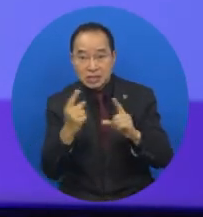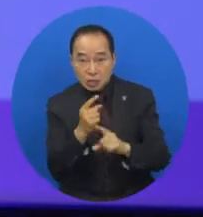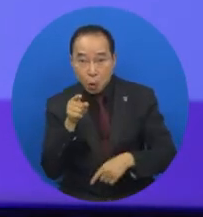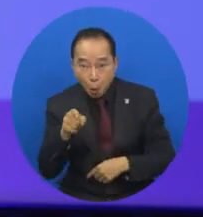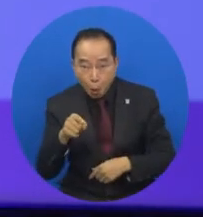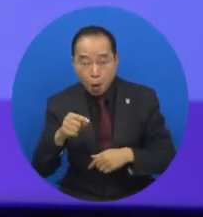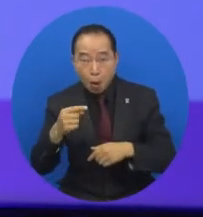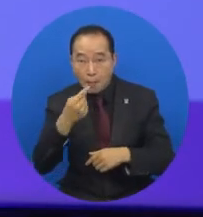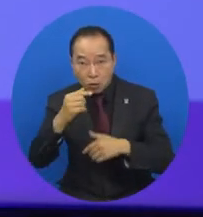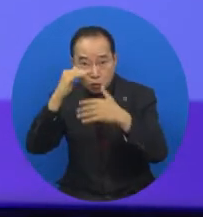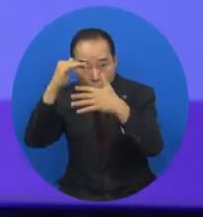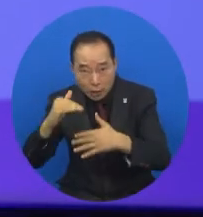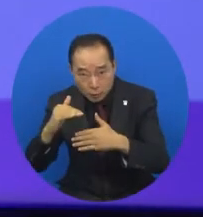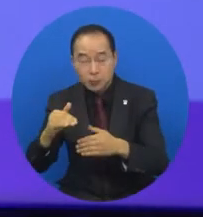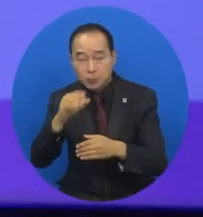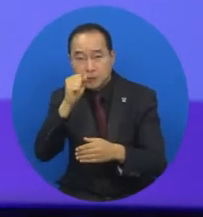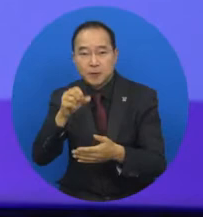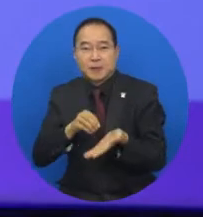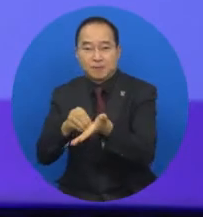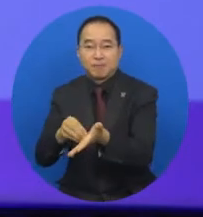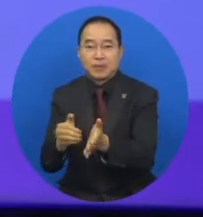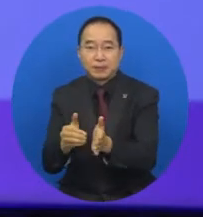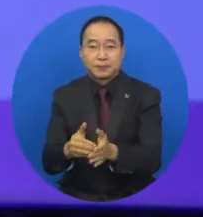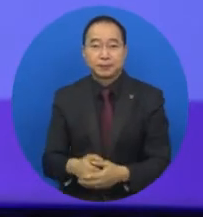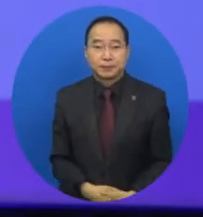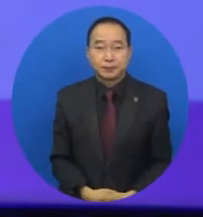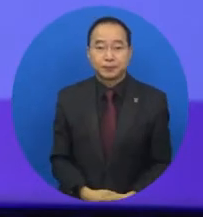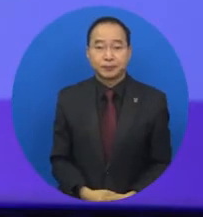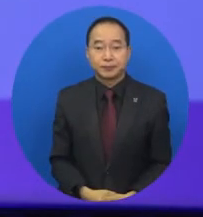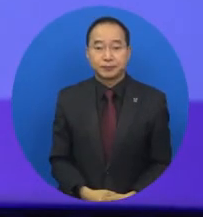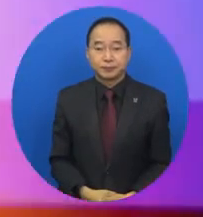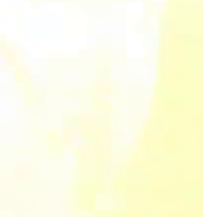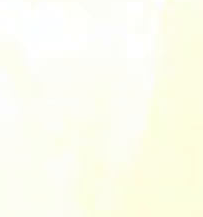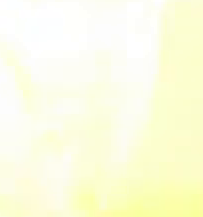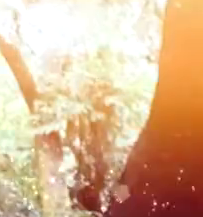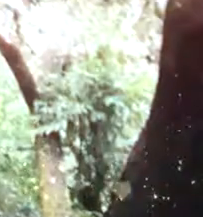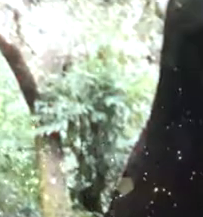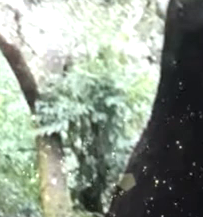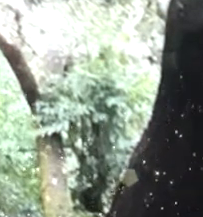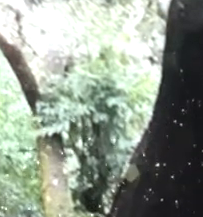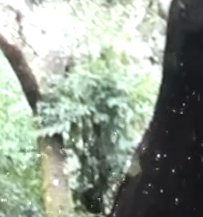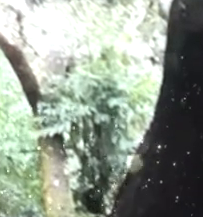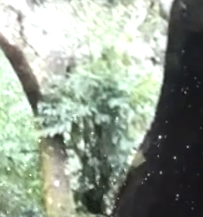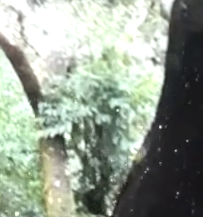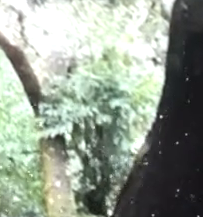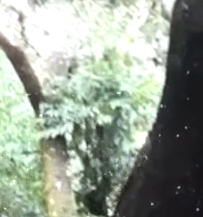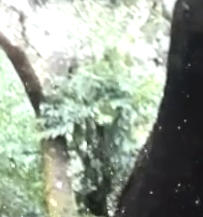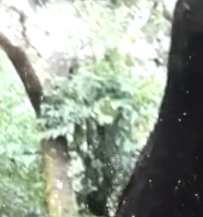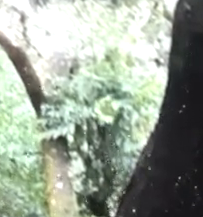표현예술치료라는 이 과정들을 입문하게 됩니다.